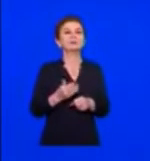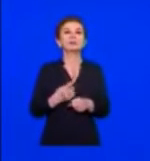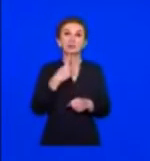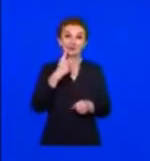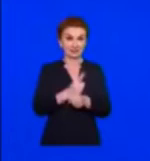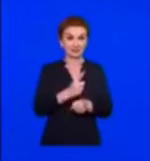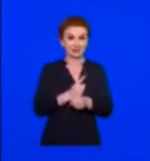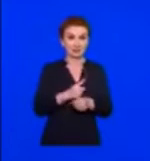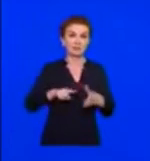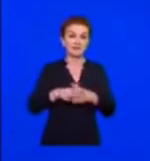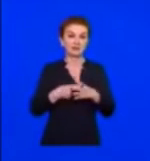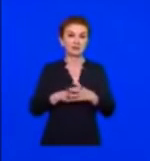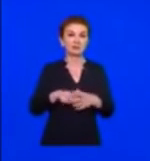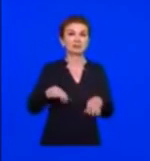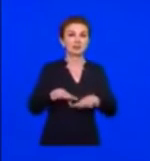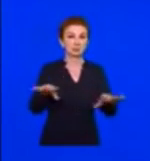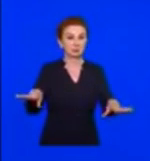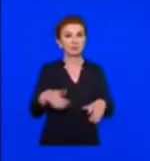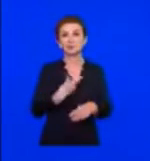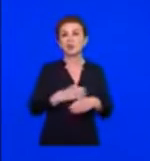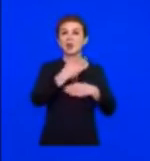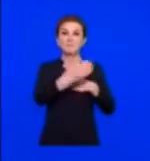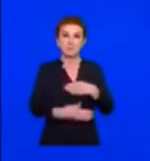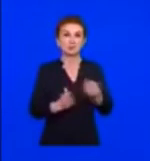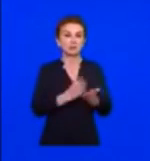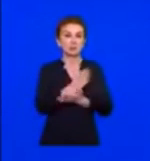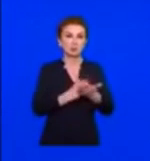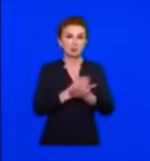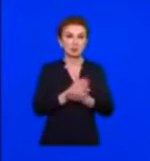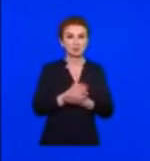publicznej, że poza służbami medycznymi i służbami mundurowymi